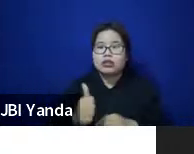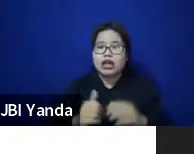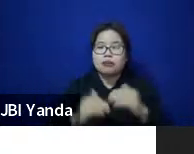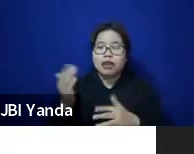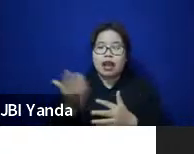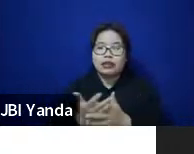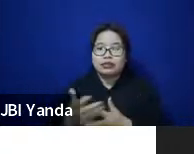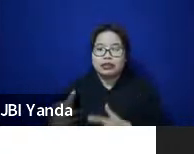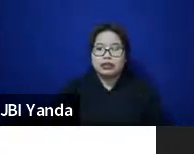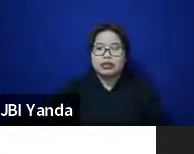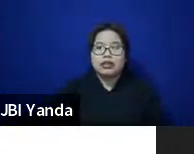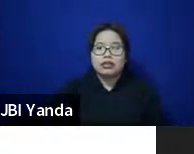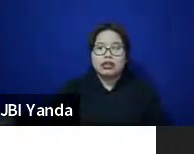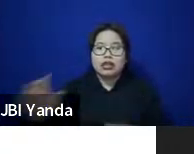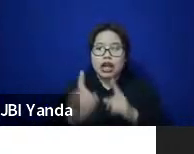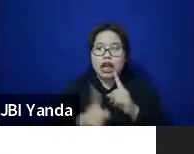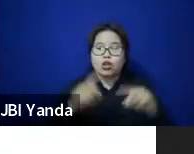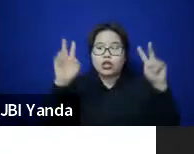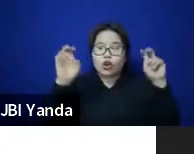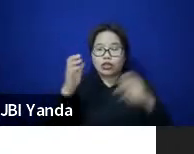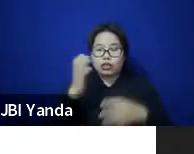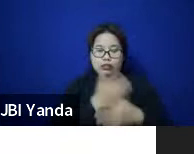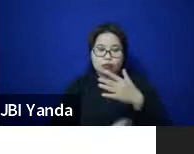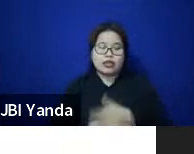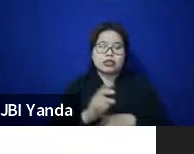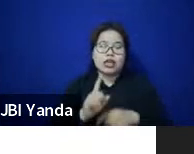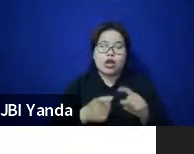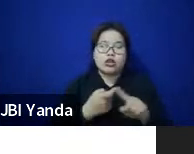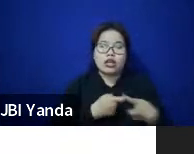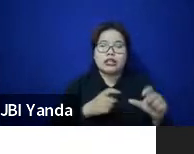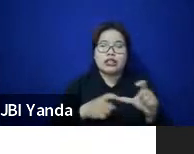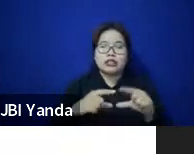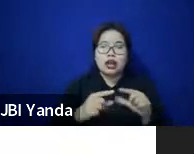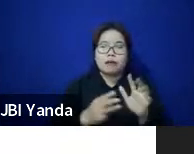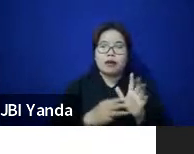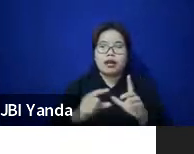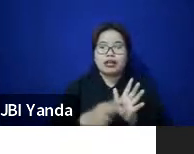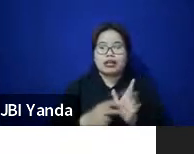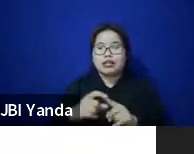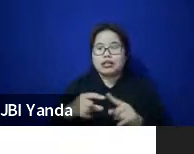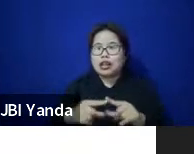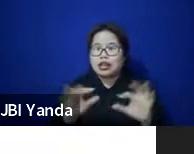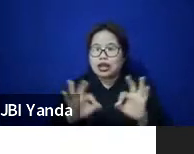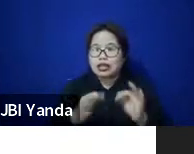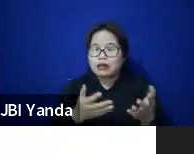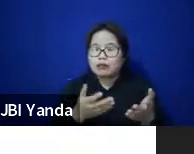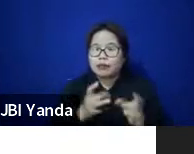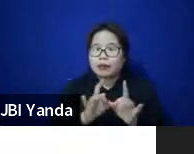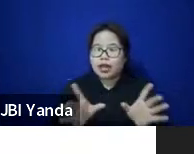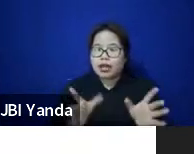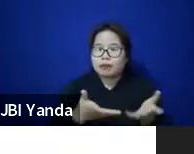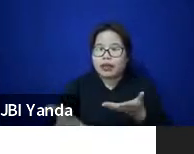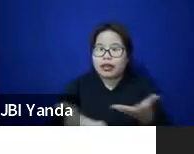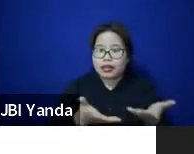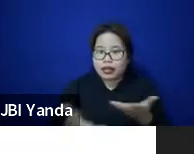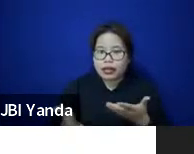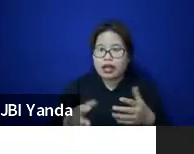accessible. Jadi dalam konteks disabilitas misalnya dari Samarinda tidak ada perbedaan layanan, regulasi sama gitu